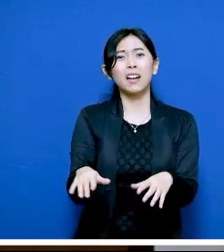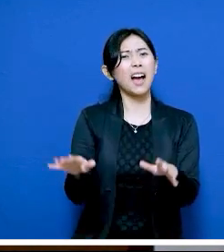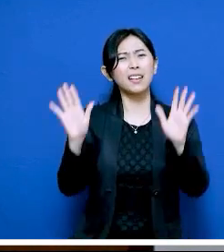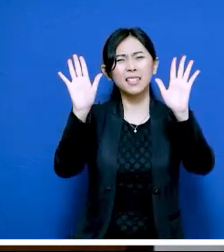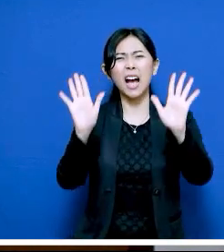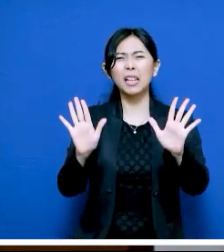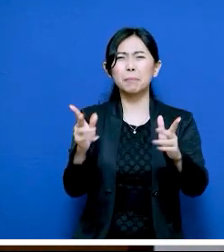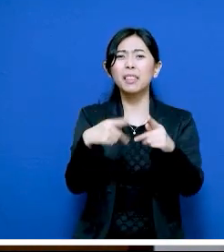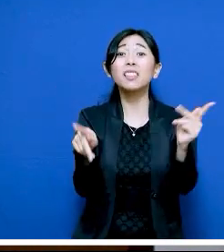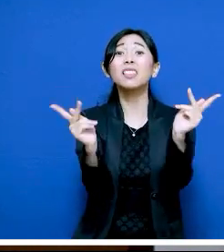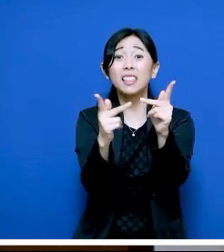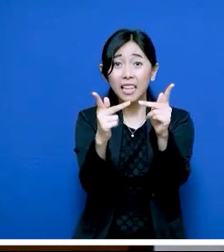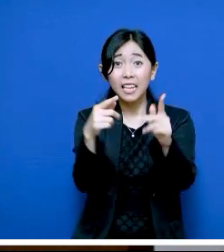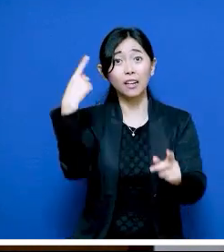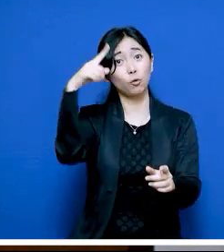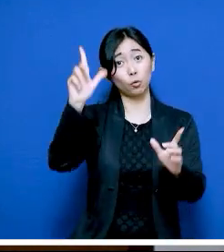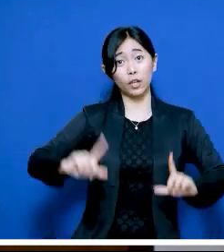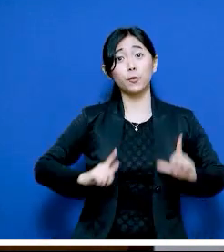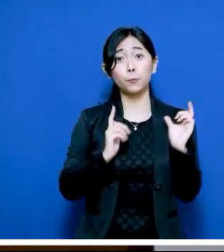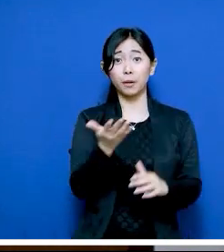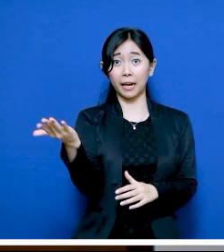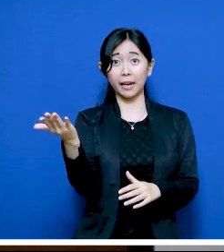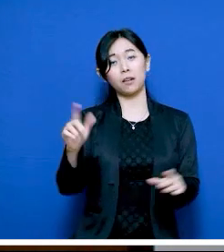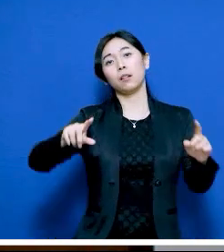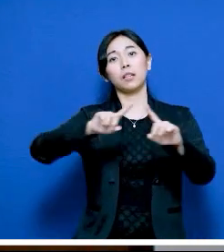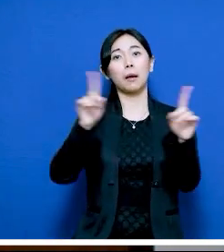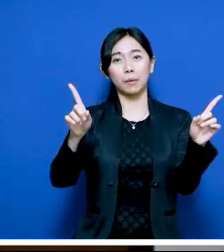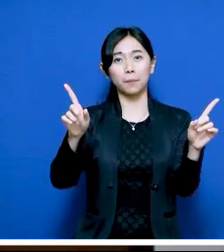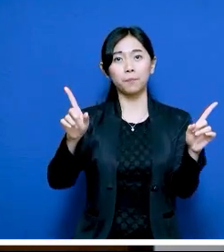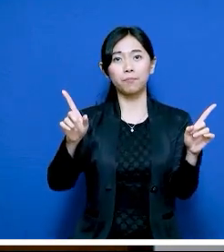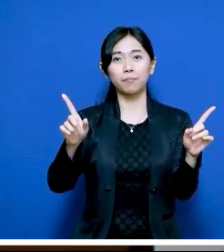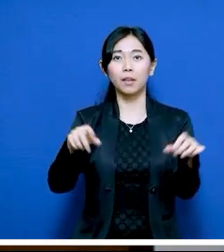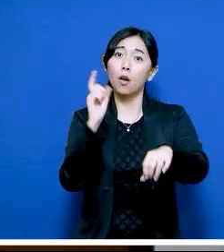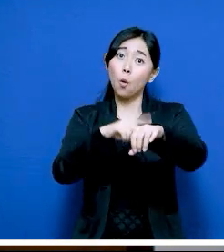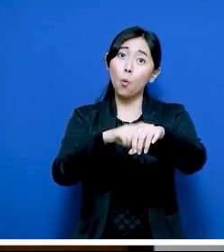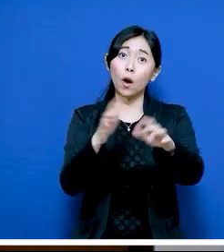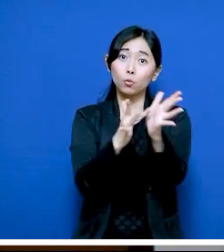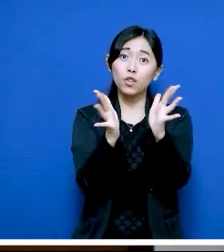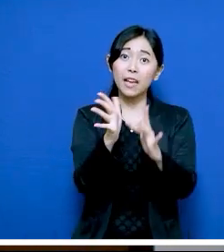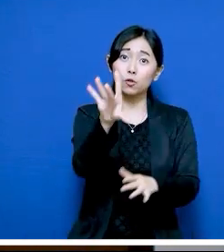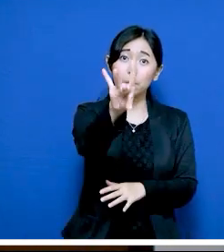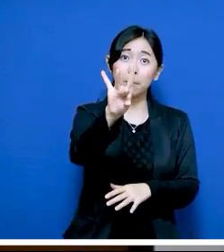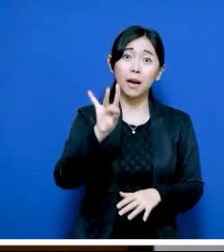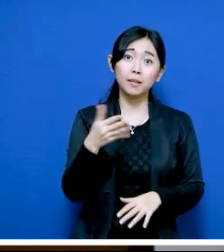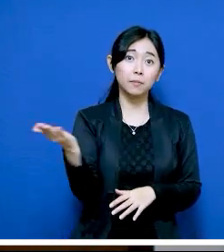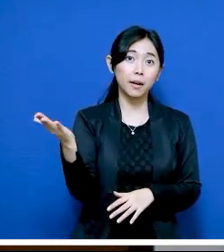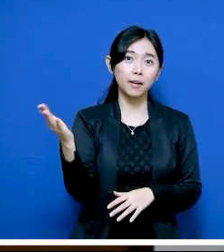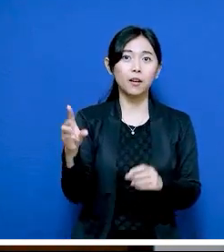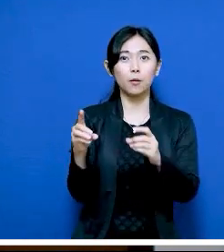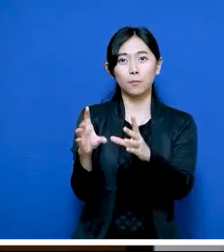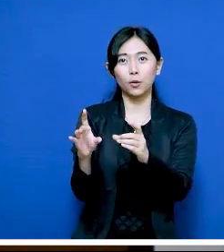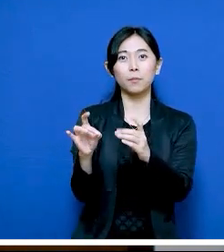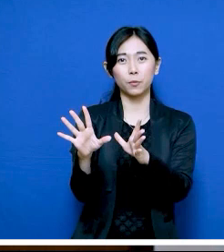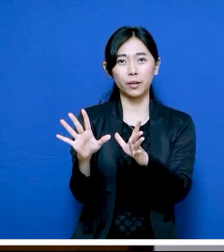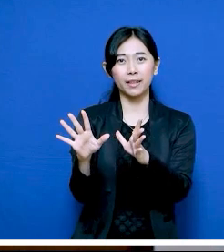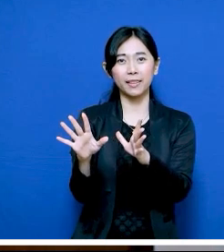sangat berharga untuk murid-murid itu. Tapi justru saat Yesus memanggil,